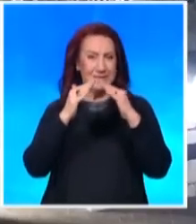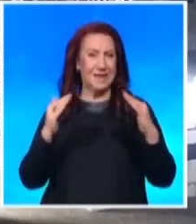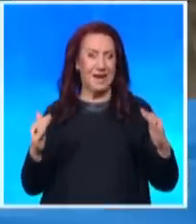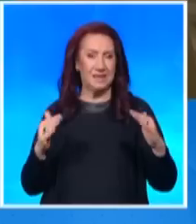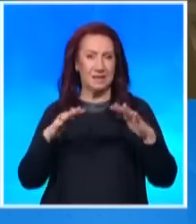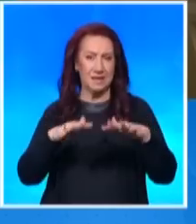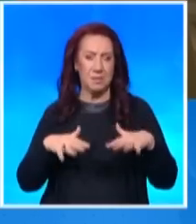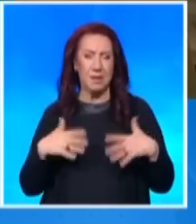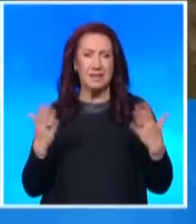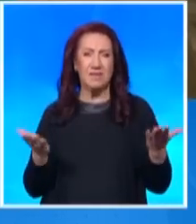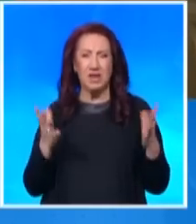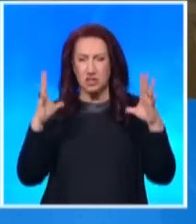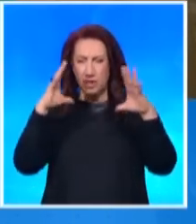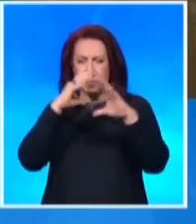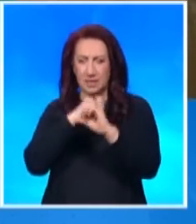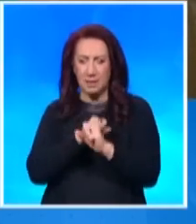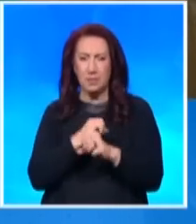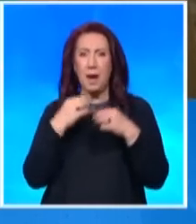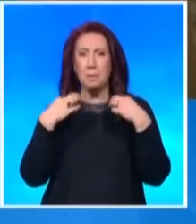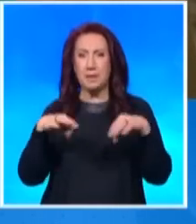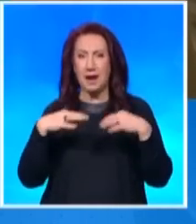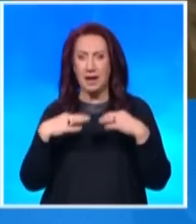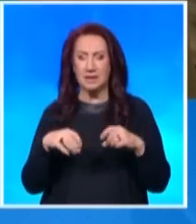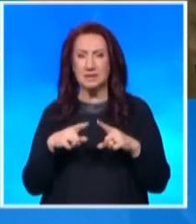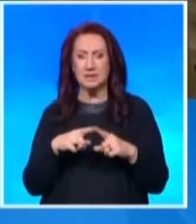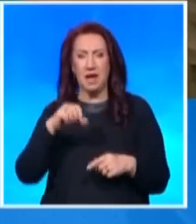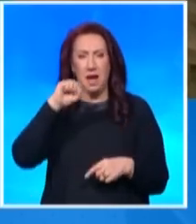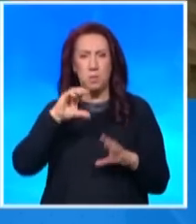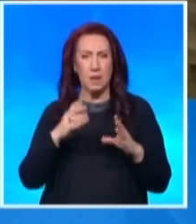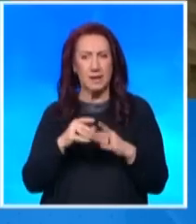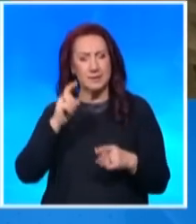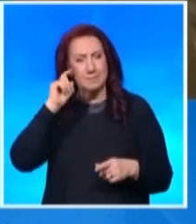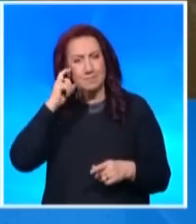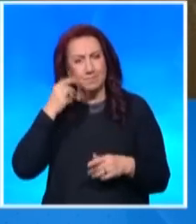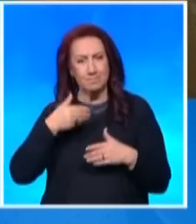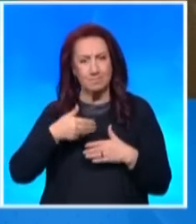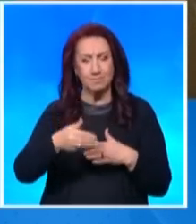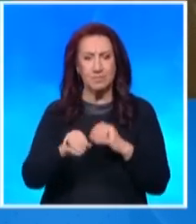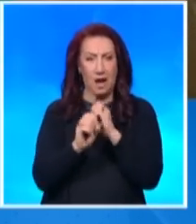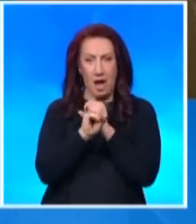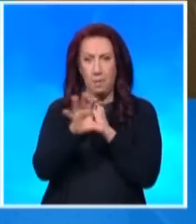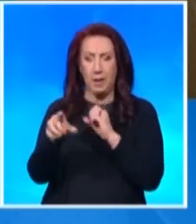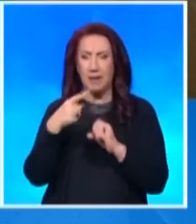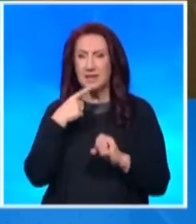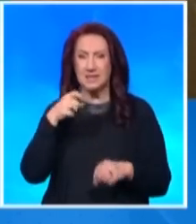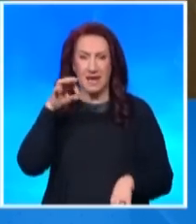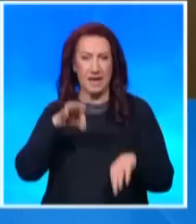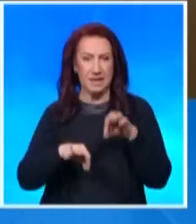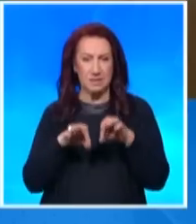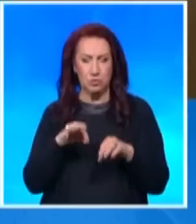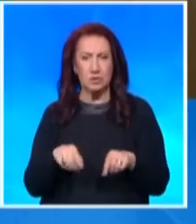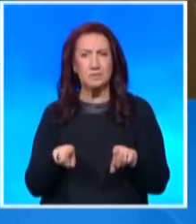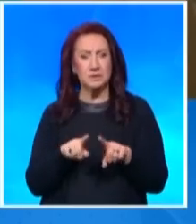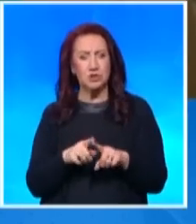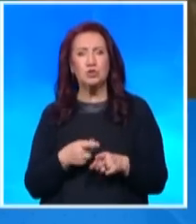е тъмна и празна. Партиите се насочиха към предизборна кампания, към избори, но въпреки това не пропуснаха да коментират критиките, които днес